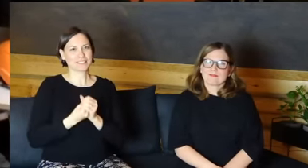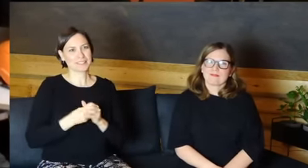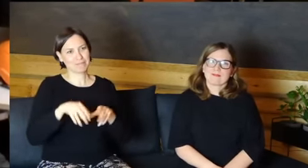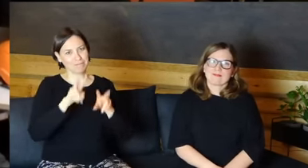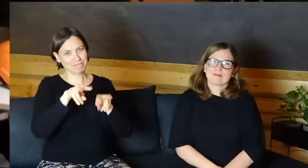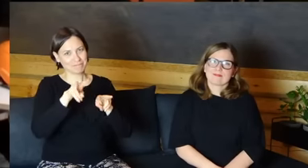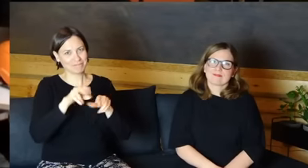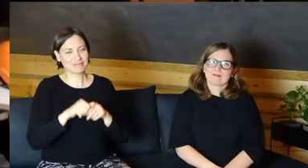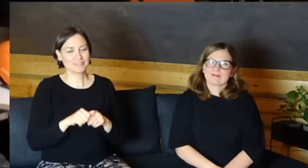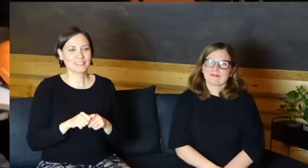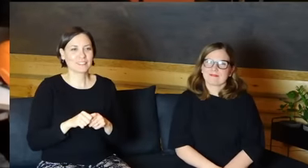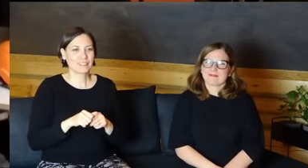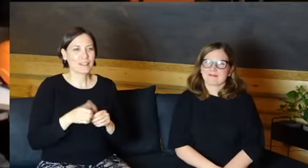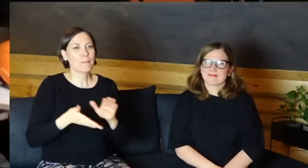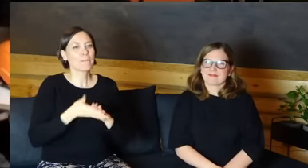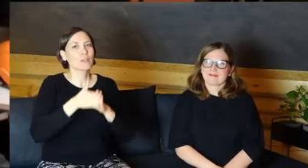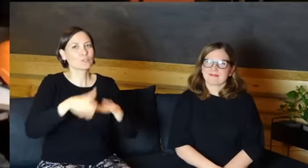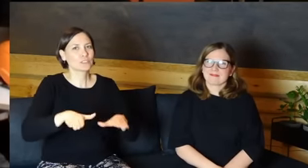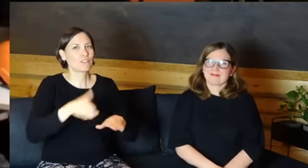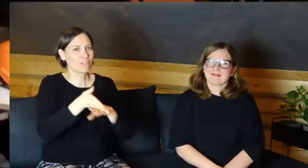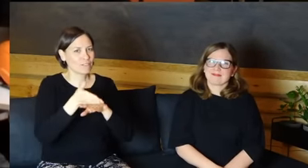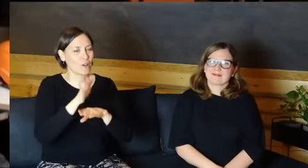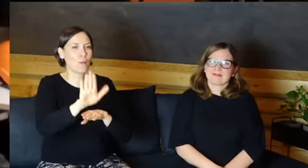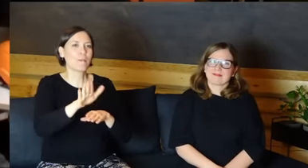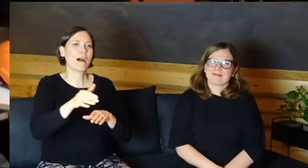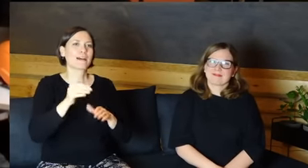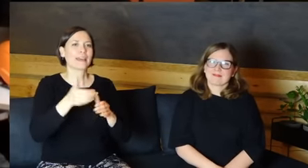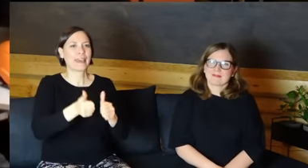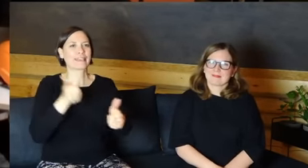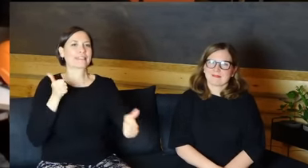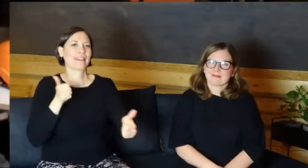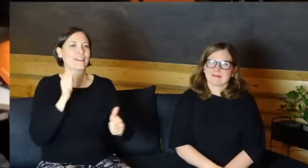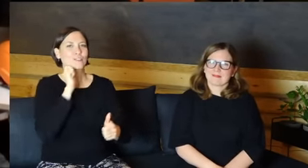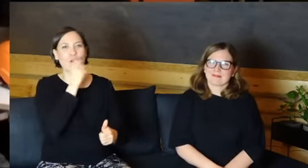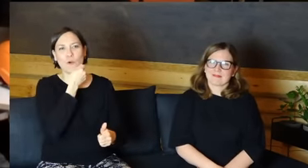seurataan perustava etäjoulua. Oikein hyvät tunnelmat. Hienoa.